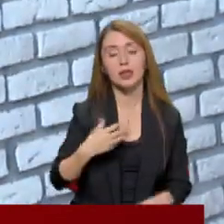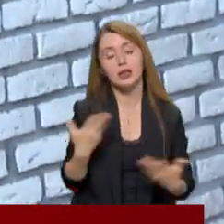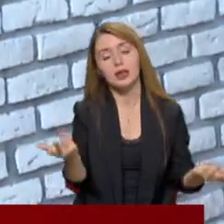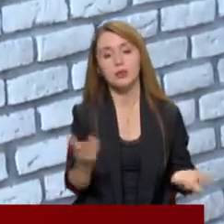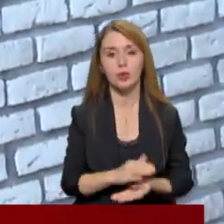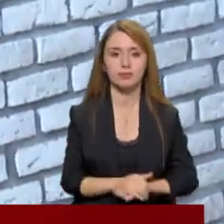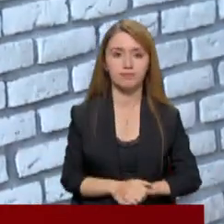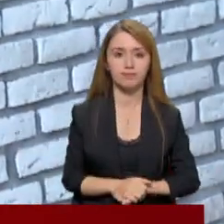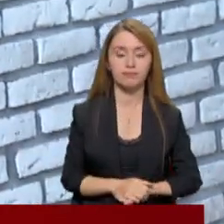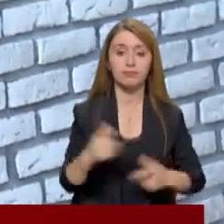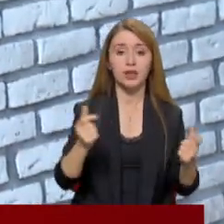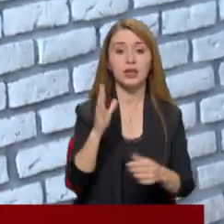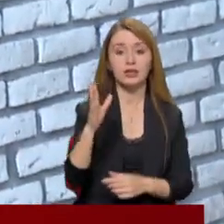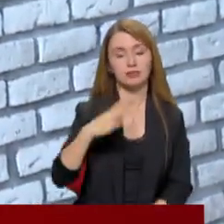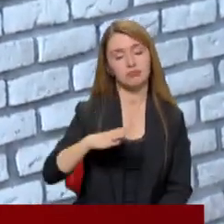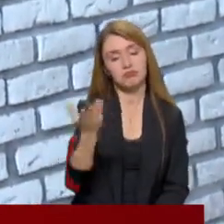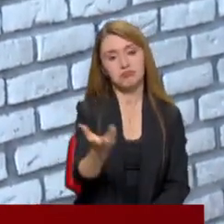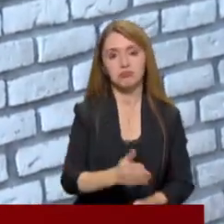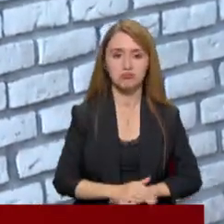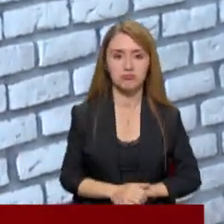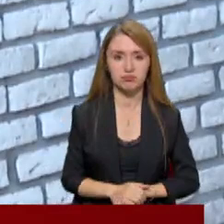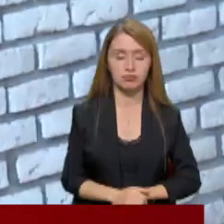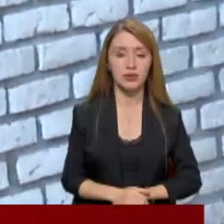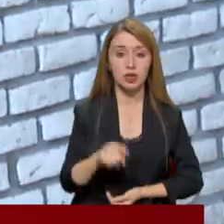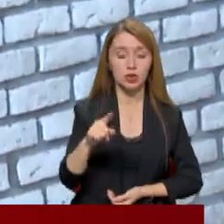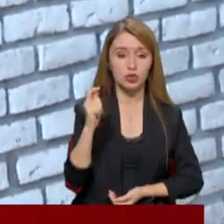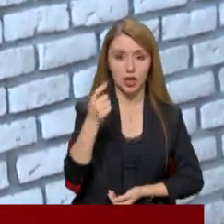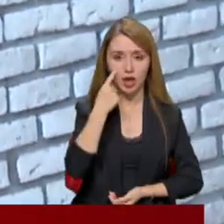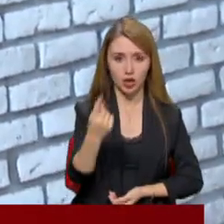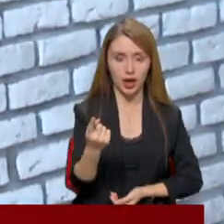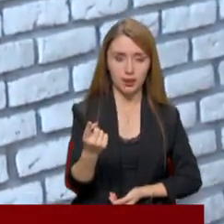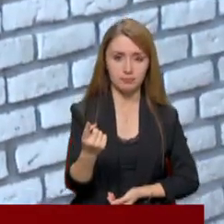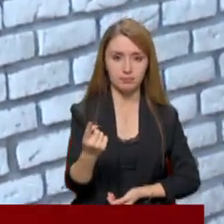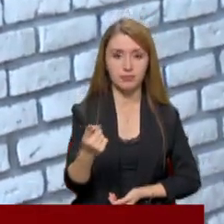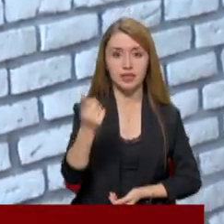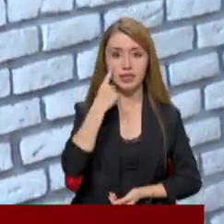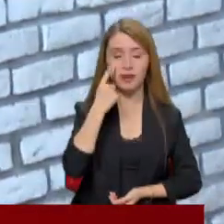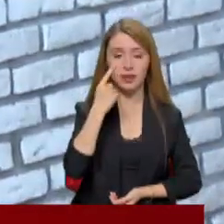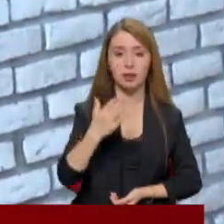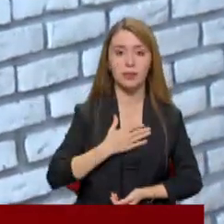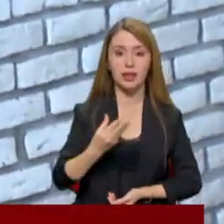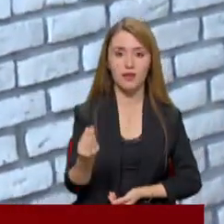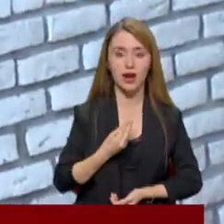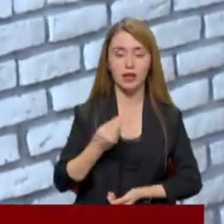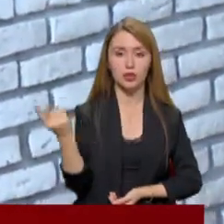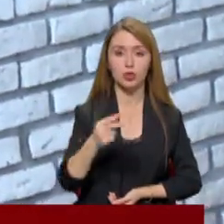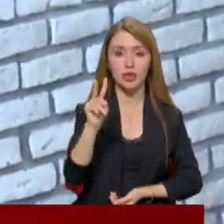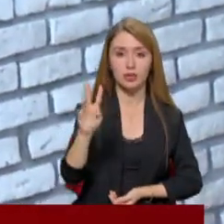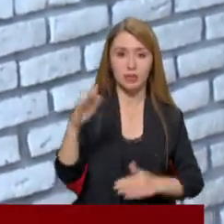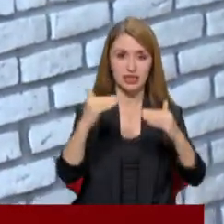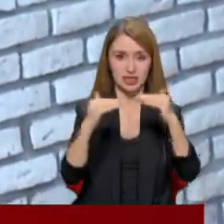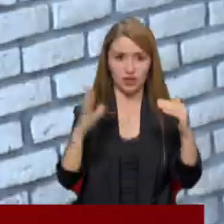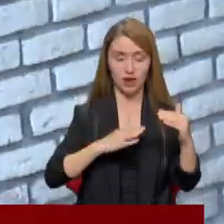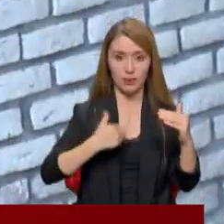ilgilendirmiyor nereye istersen oraya gidebilirsin Ama şu şartlar altında devletin bana vermiş olduğu %